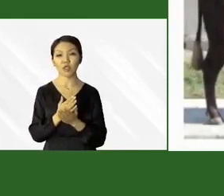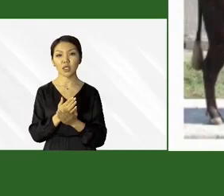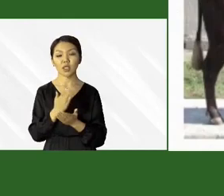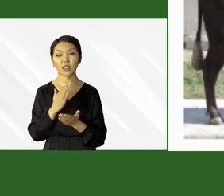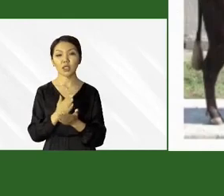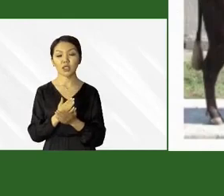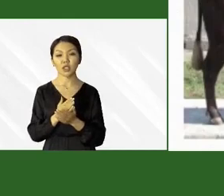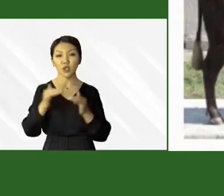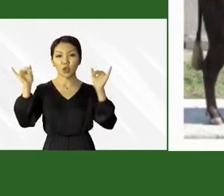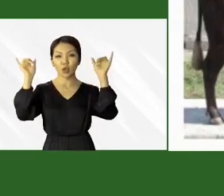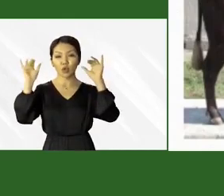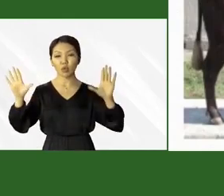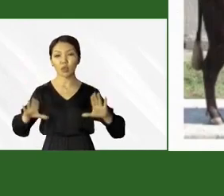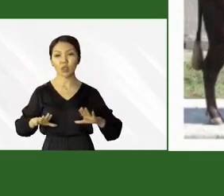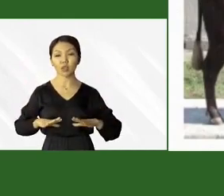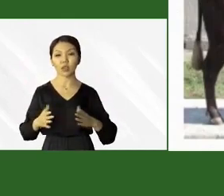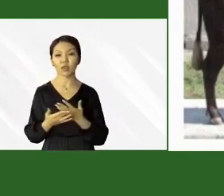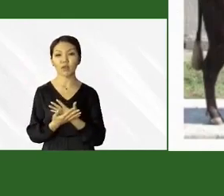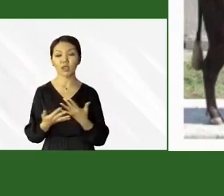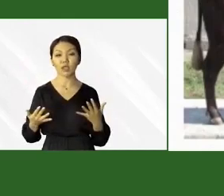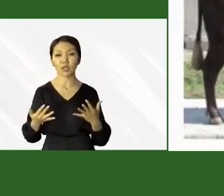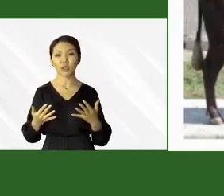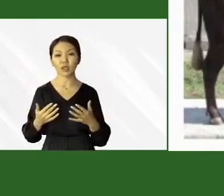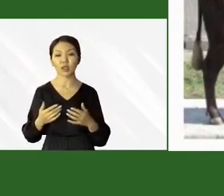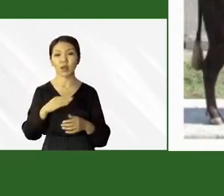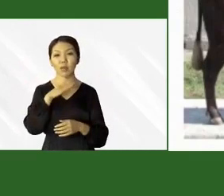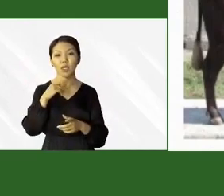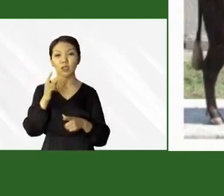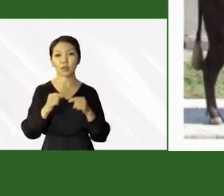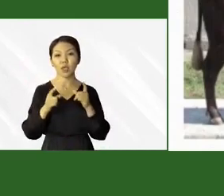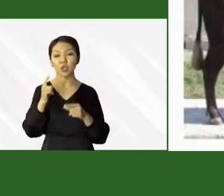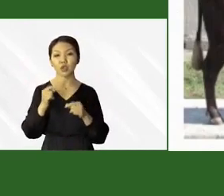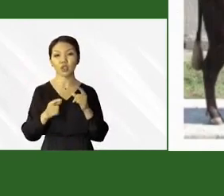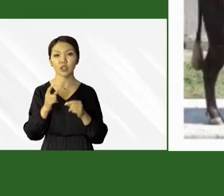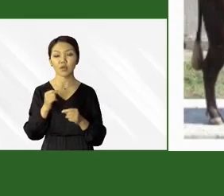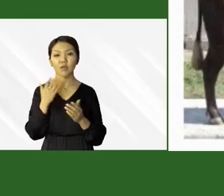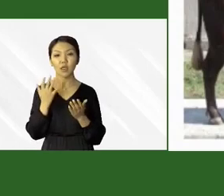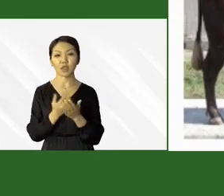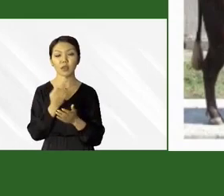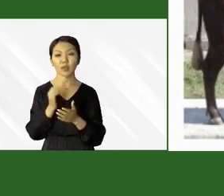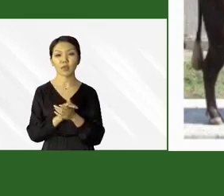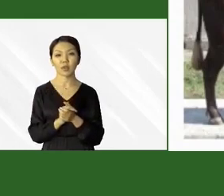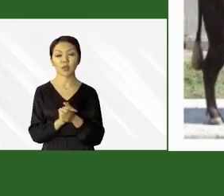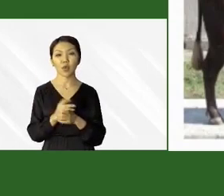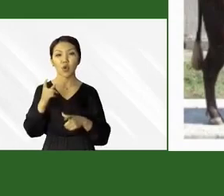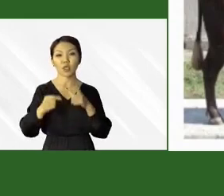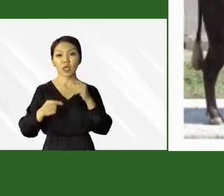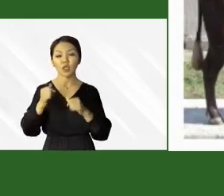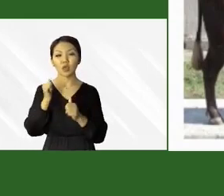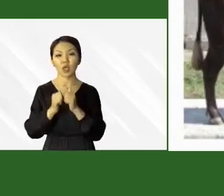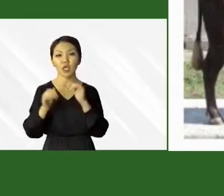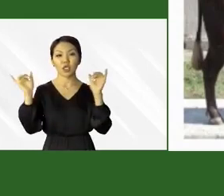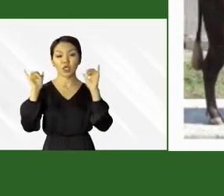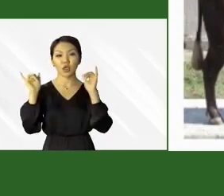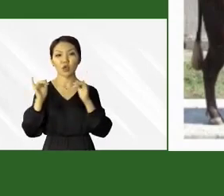скота мясо-молочного направления. По надою молока с каждой коровы область